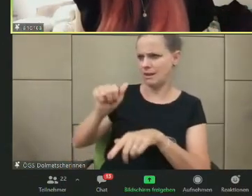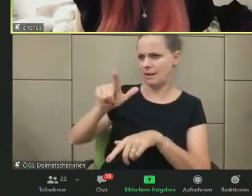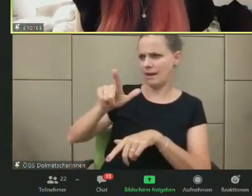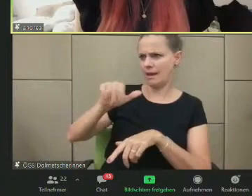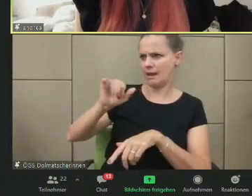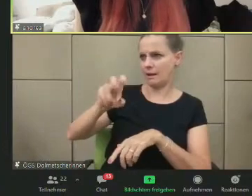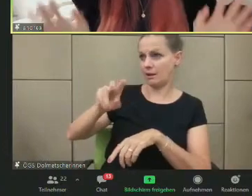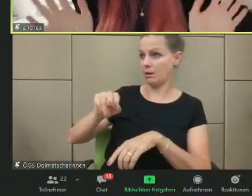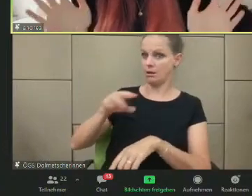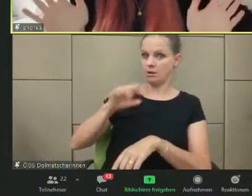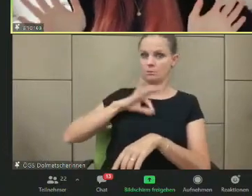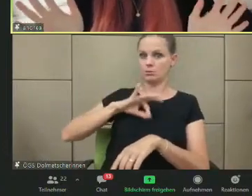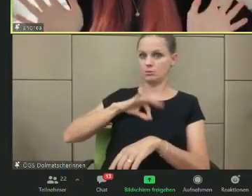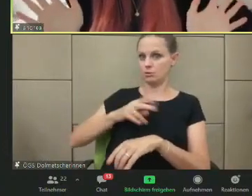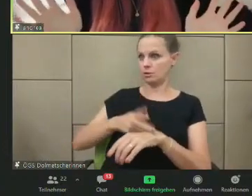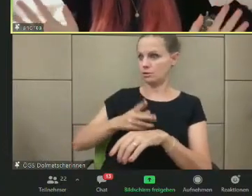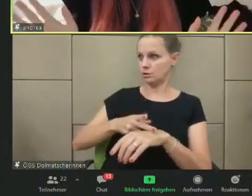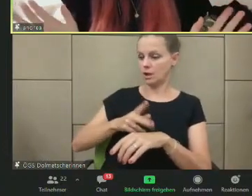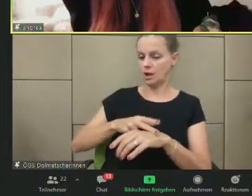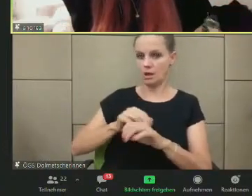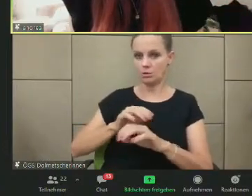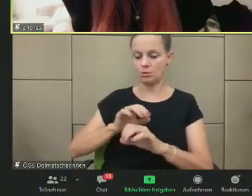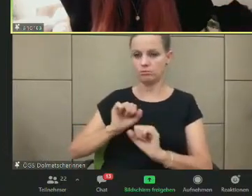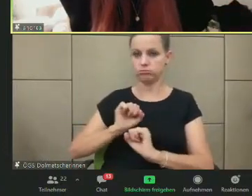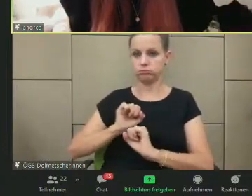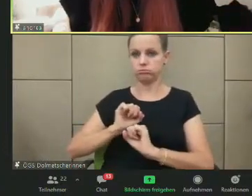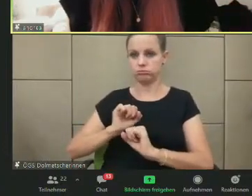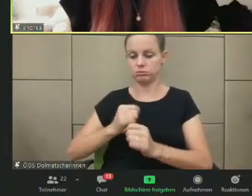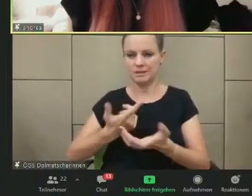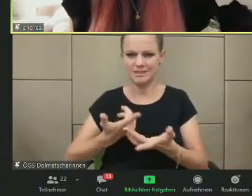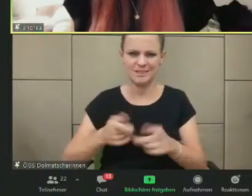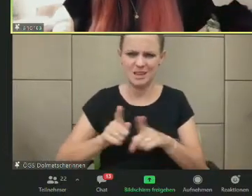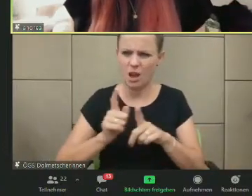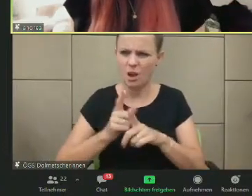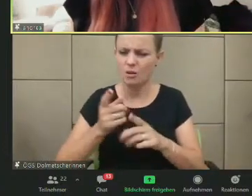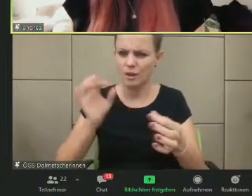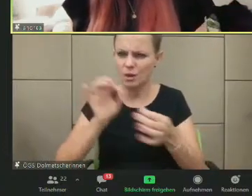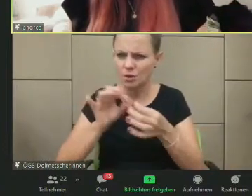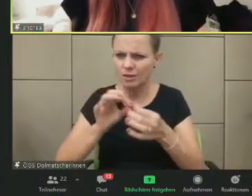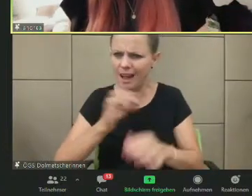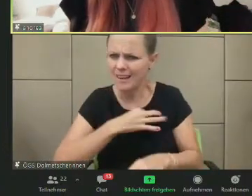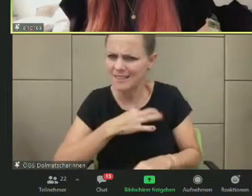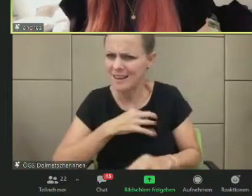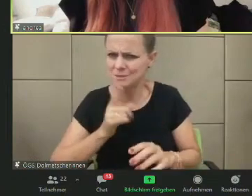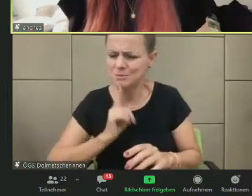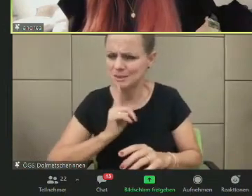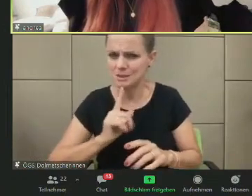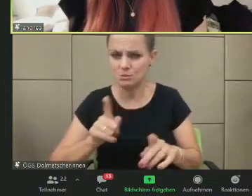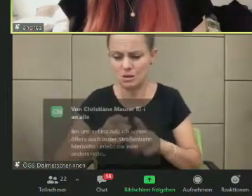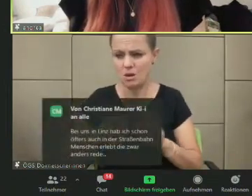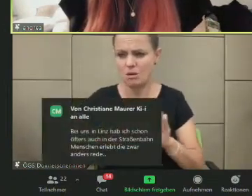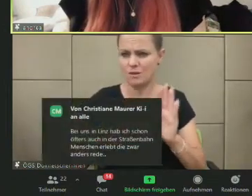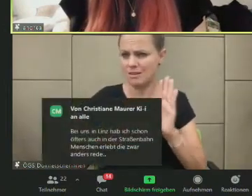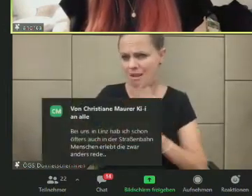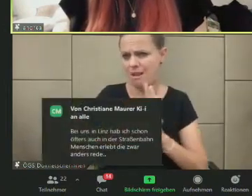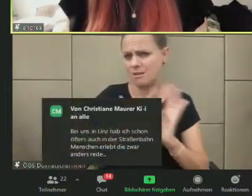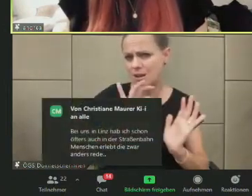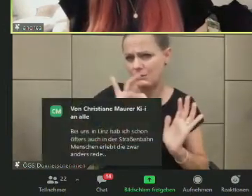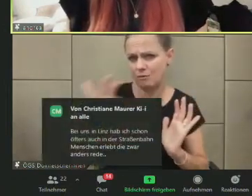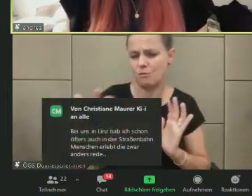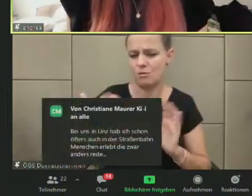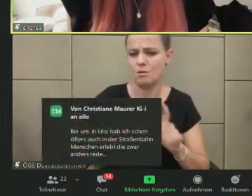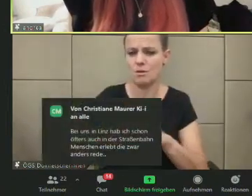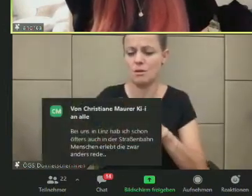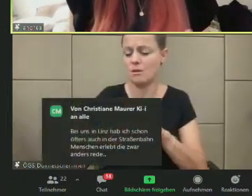bist psychisch krank. Und da gibt es ganz, ganz große Berührungsängste auch. Und natürlich auch Benachteiligung. Denn viele Menschen,